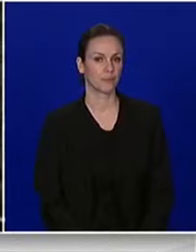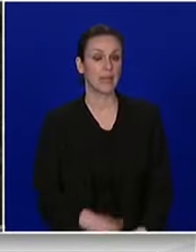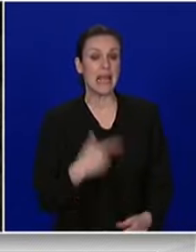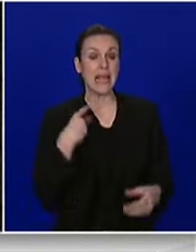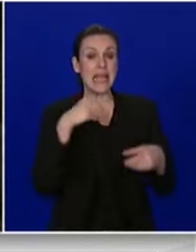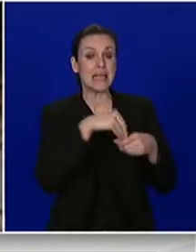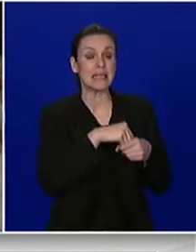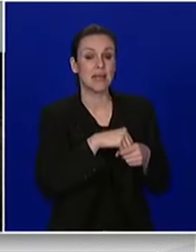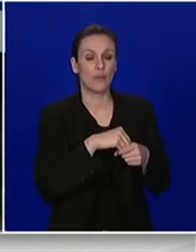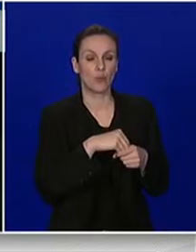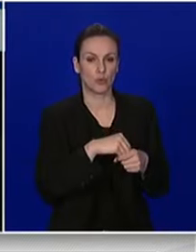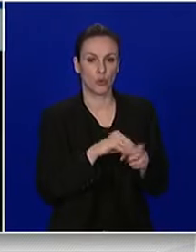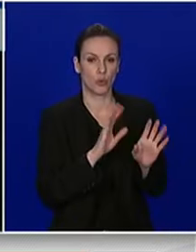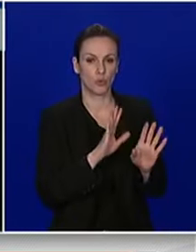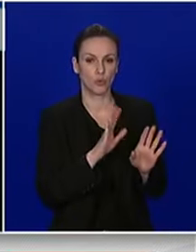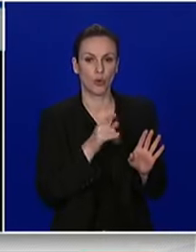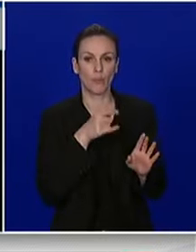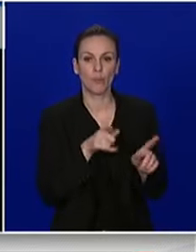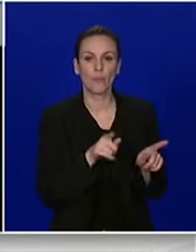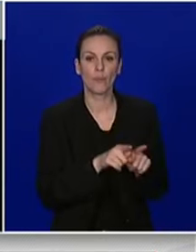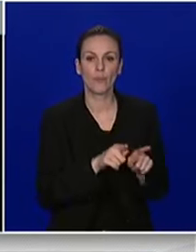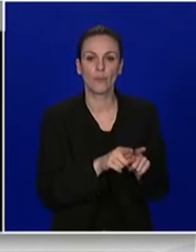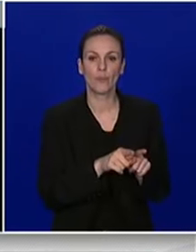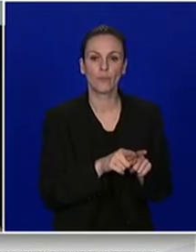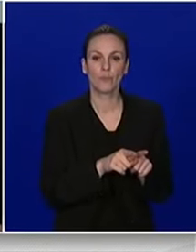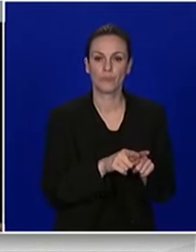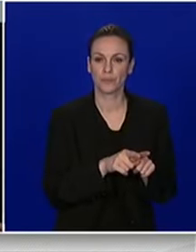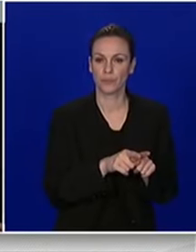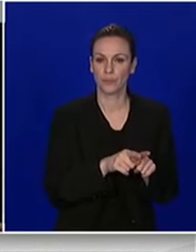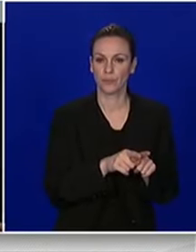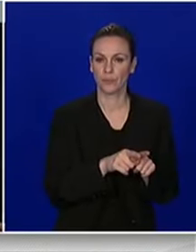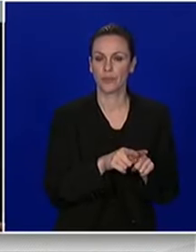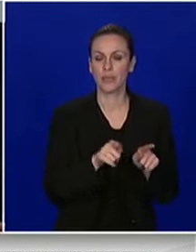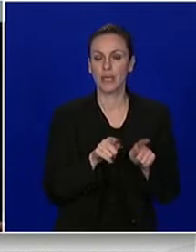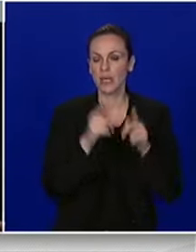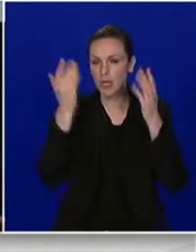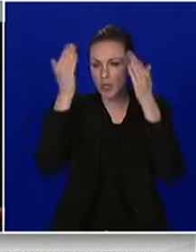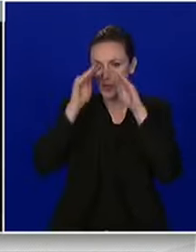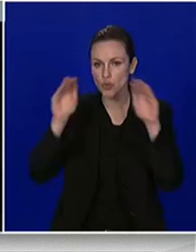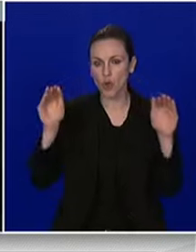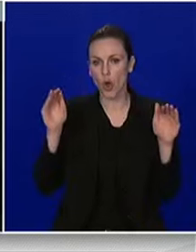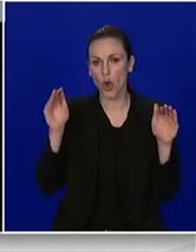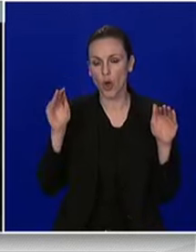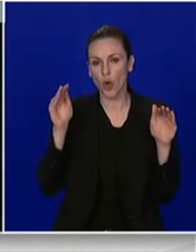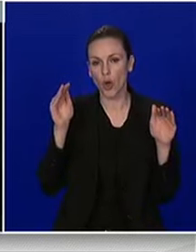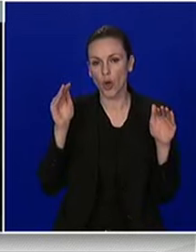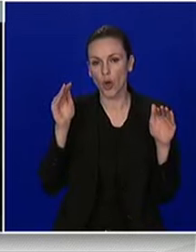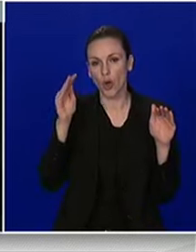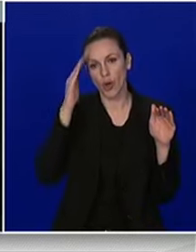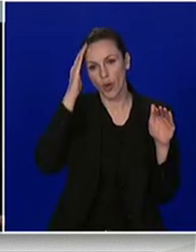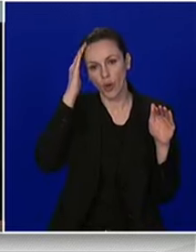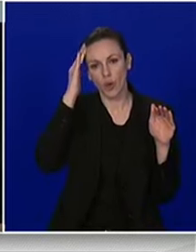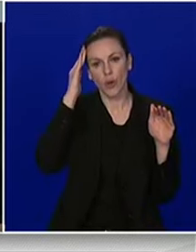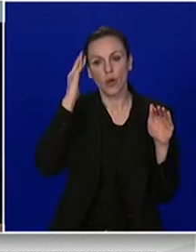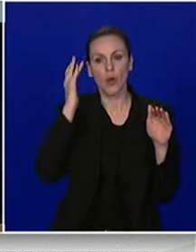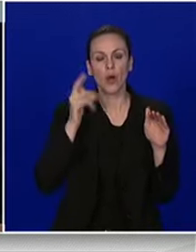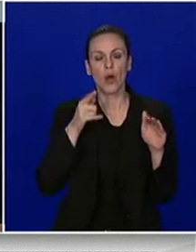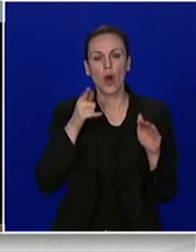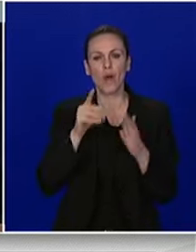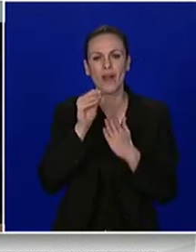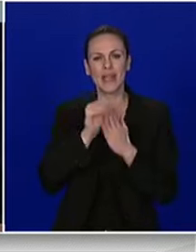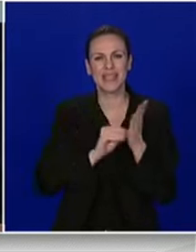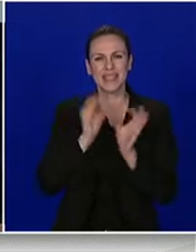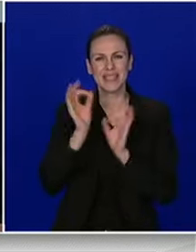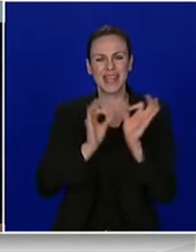dodati, što je na neki način i poruka iz ovih statistika koje je